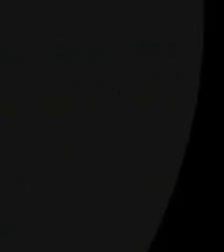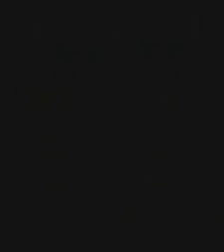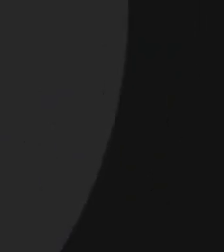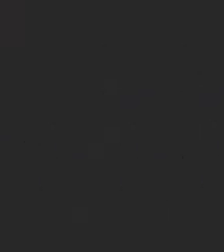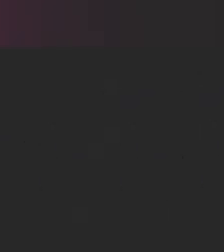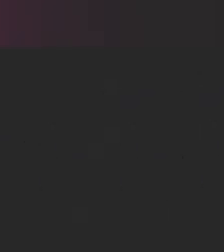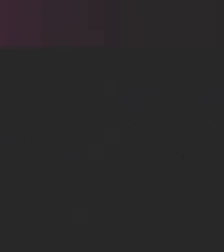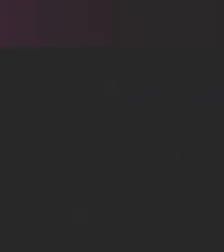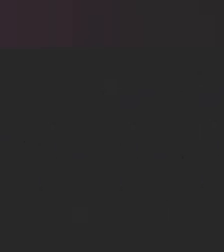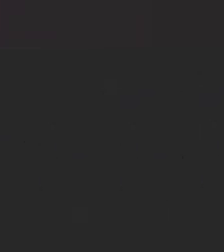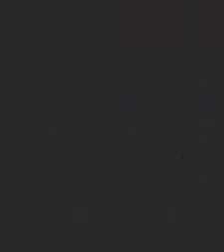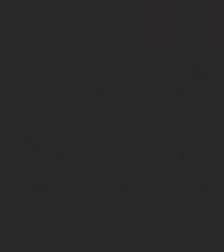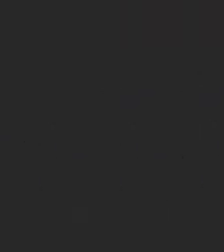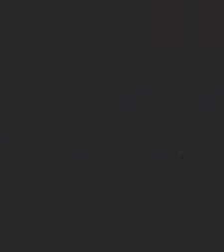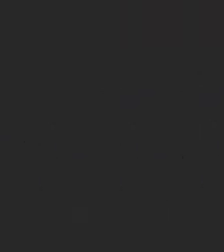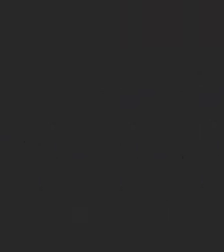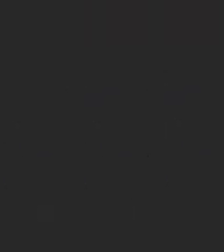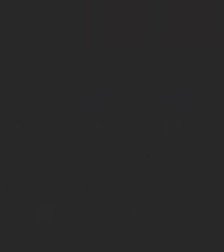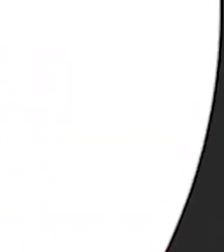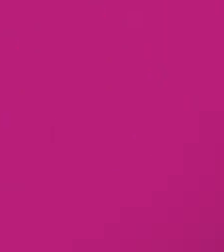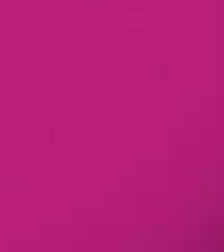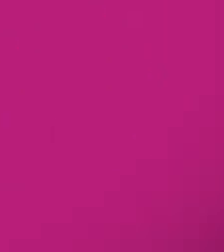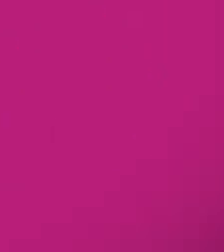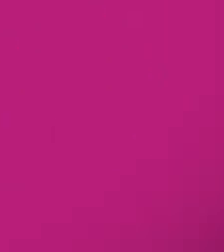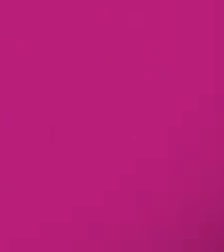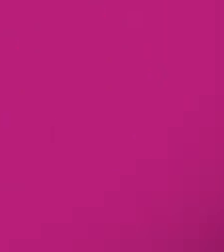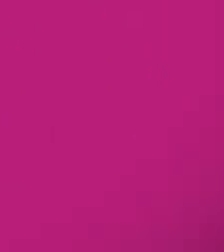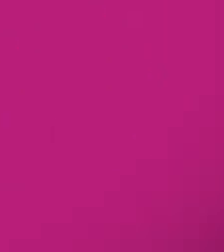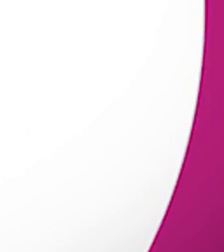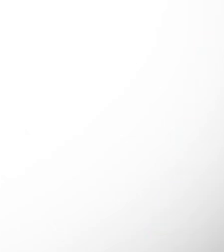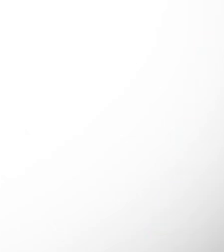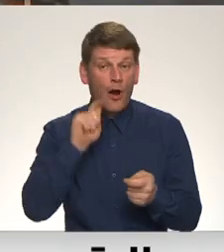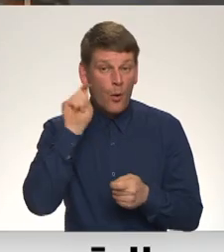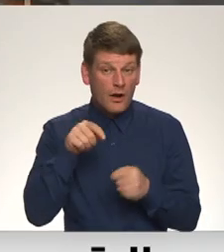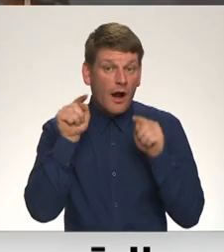Re! Viss ēters ir te!